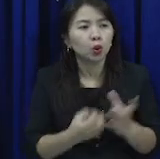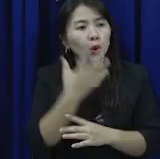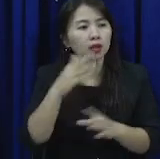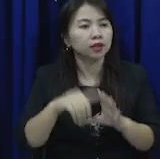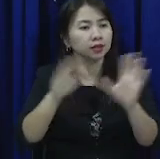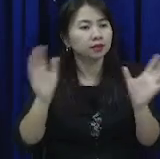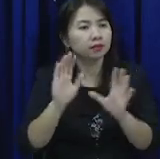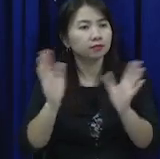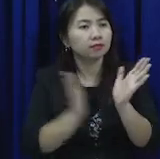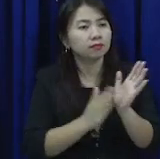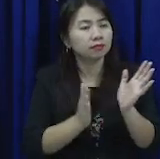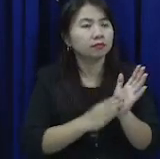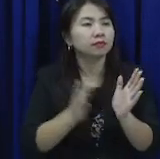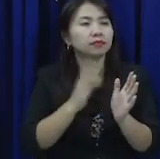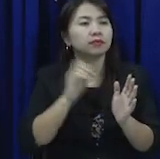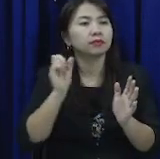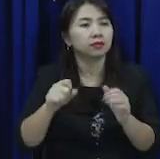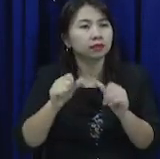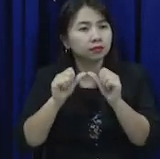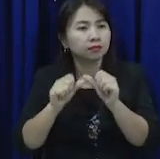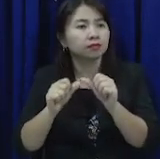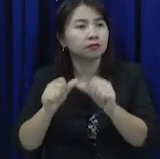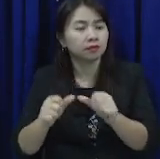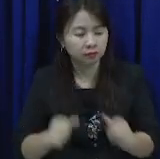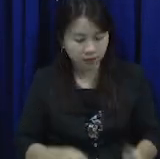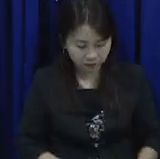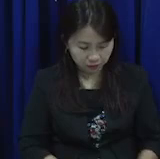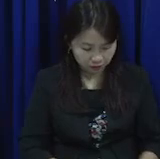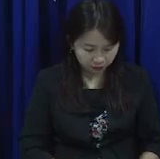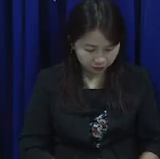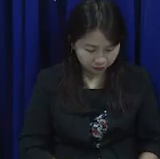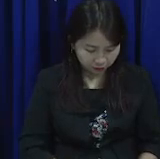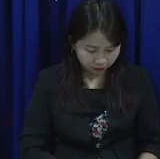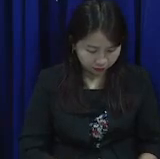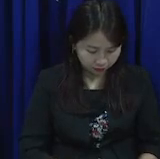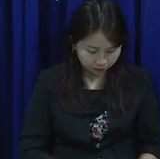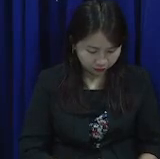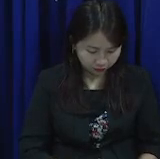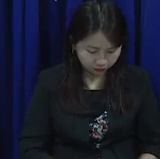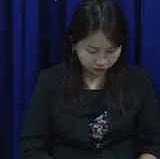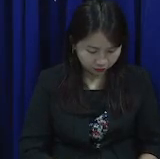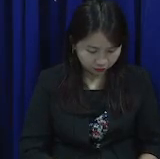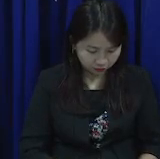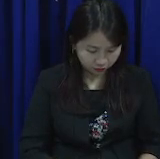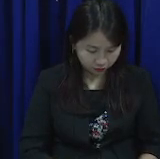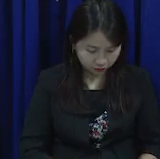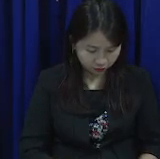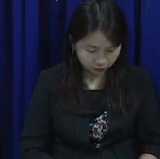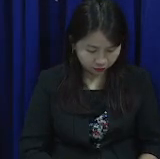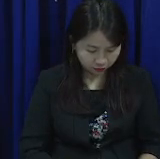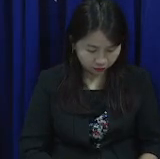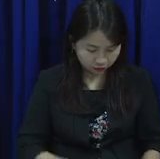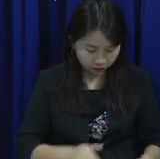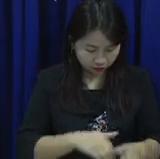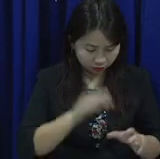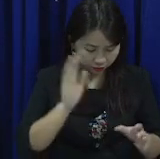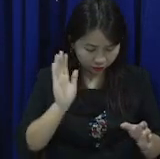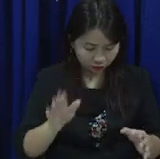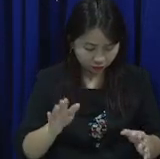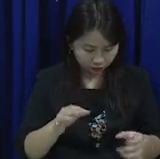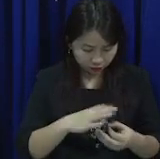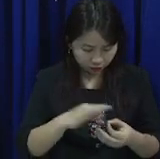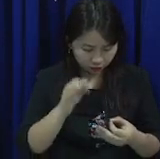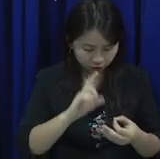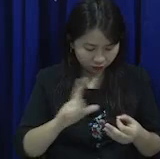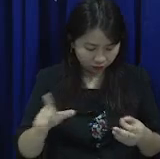and then so on and so forth nagagabayan kayo sa sa sa simbahan na ito sa inyong spiritual growth sa pamamagitan ng ano